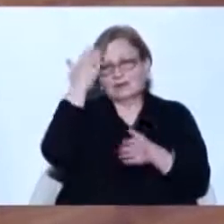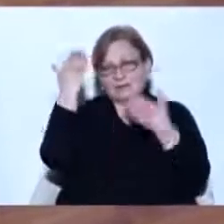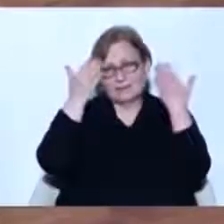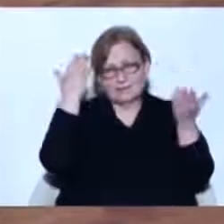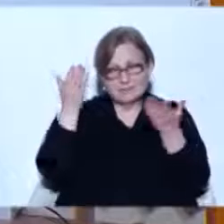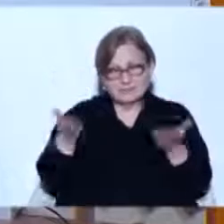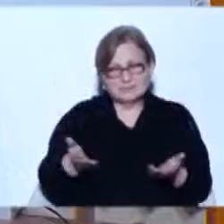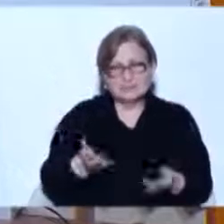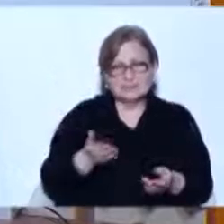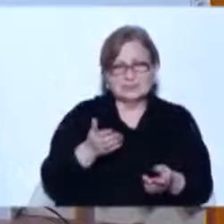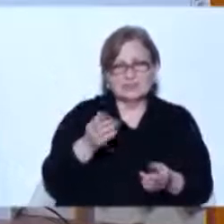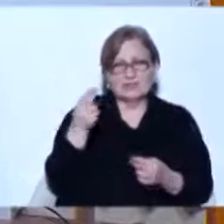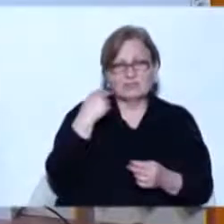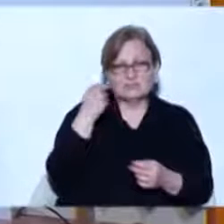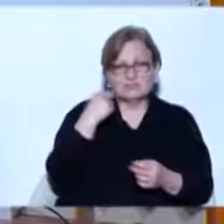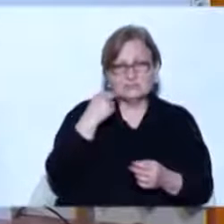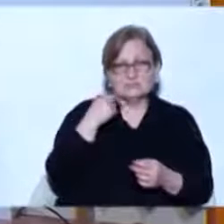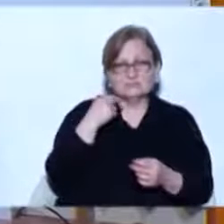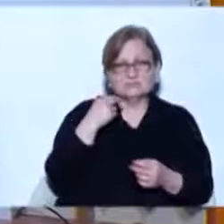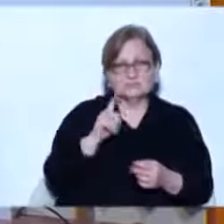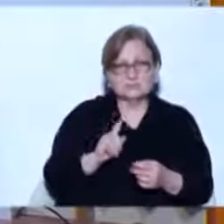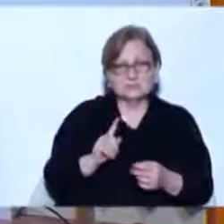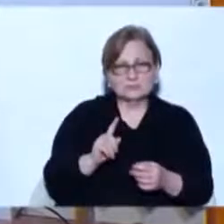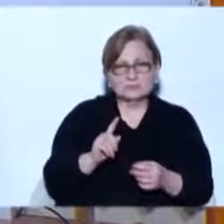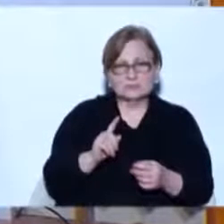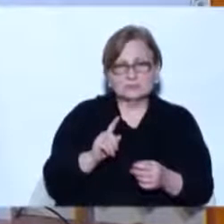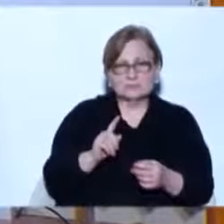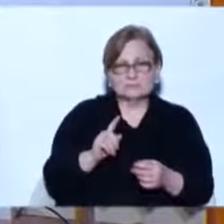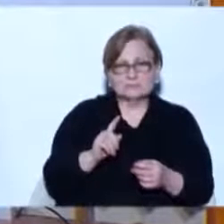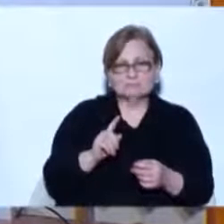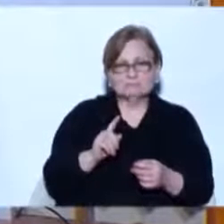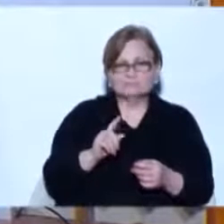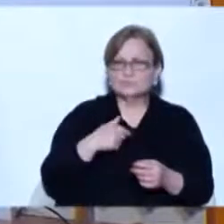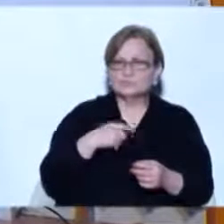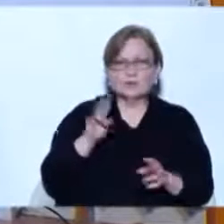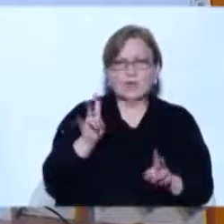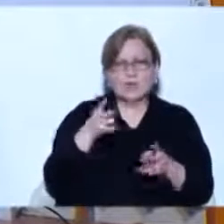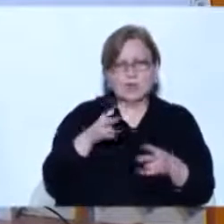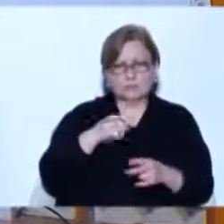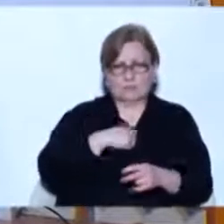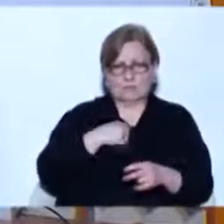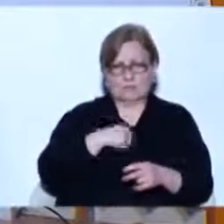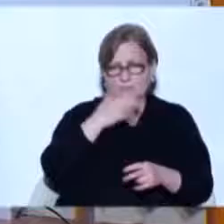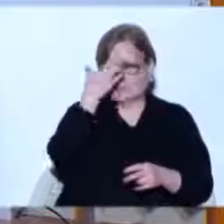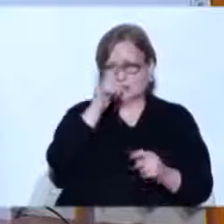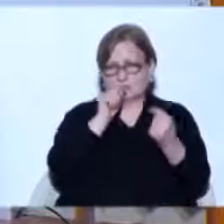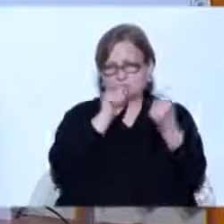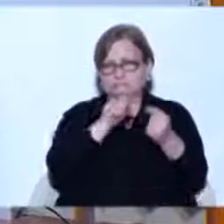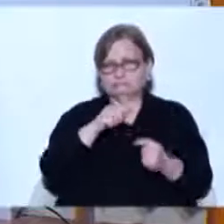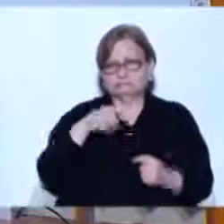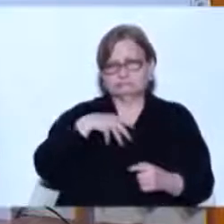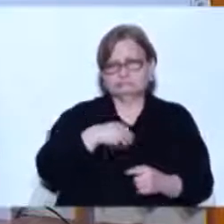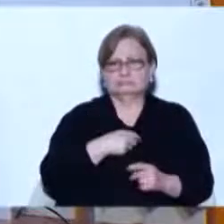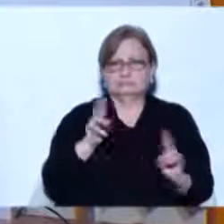სიხალისით გვასწავლის, რომ არ უნდა გაუბრაზდეთ სხვებზე. შეიძლება გული გვეტკინოს,